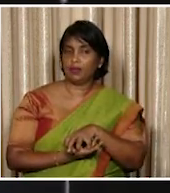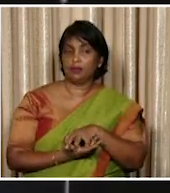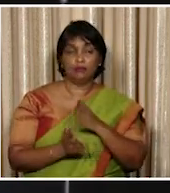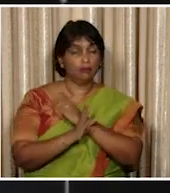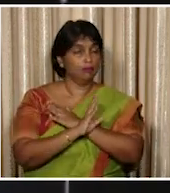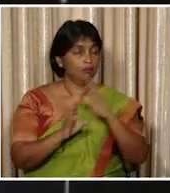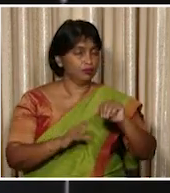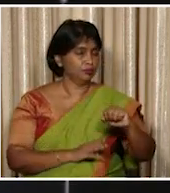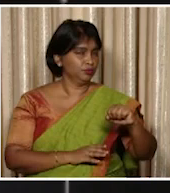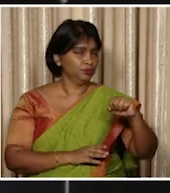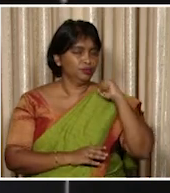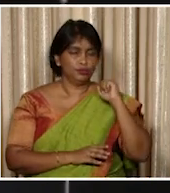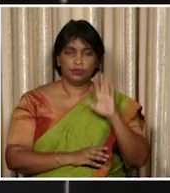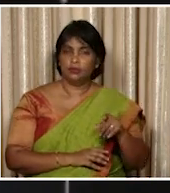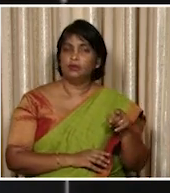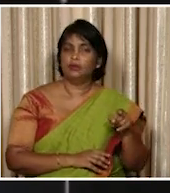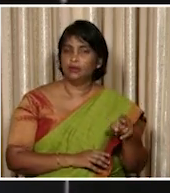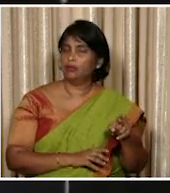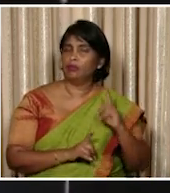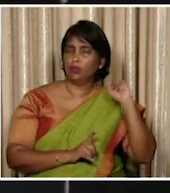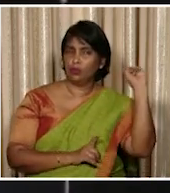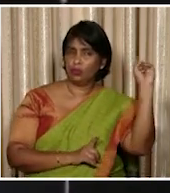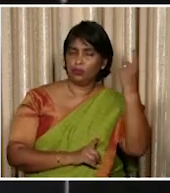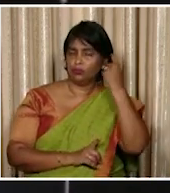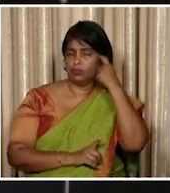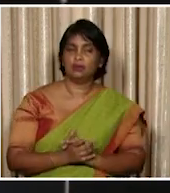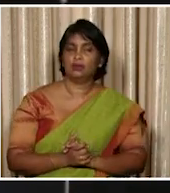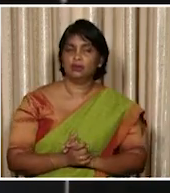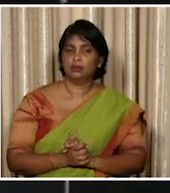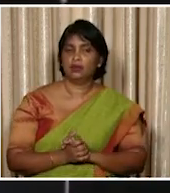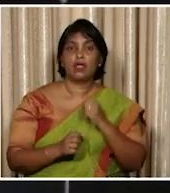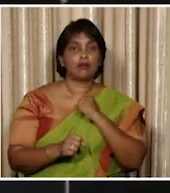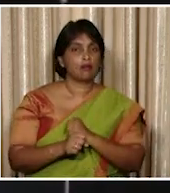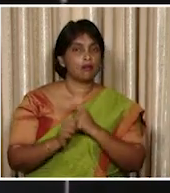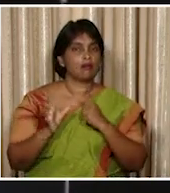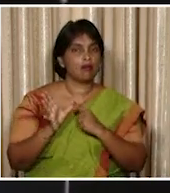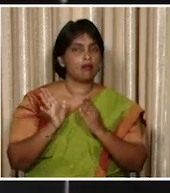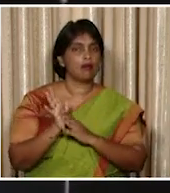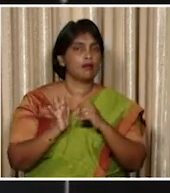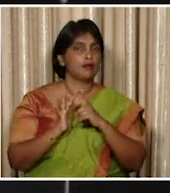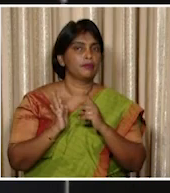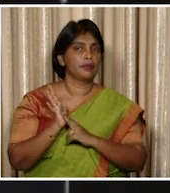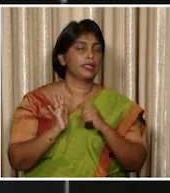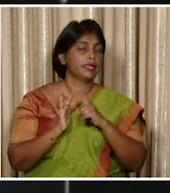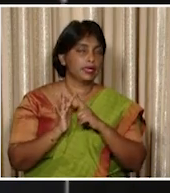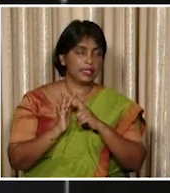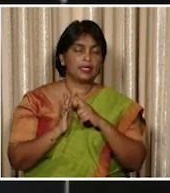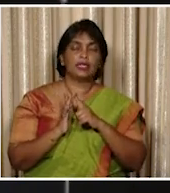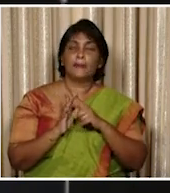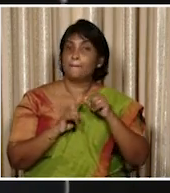பதாக யோதே கேட்டியட்ட கௌருத் அனுன்வன காமினி ஜாயவிக்ரம பெரேரா மெத்துமான்